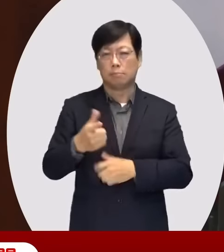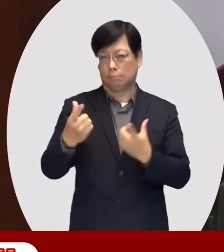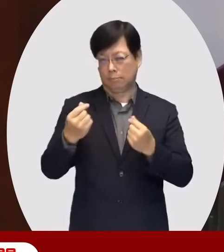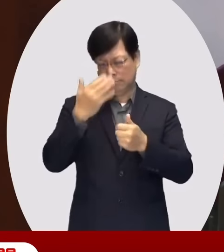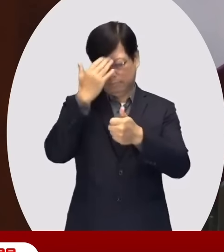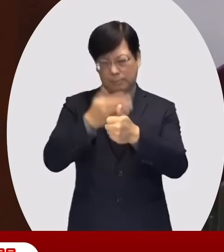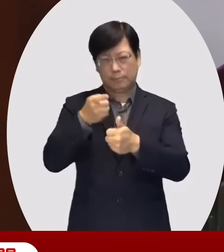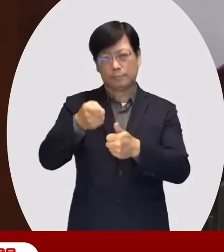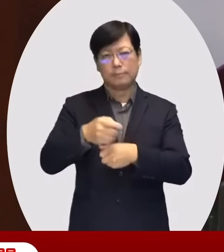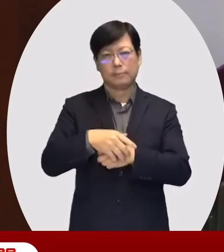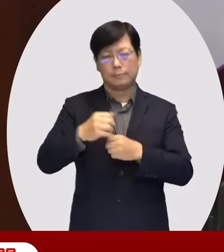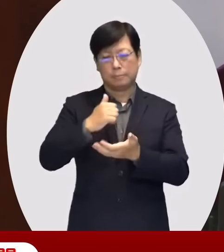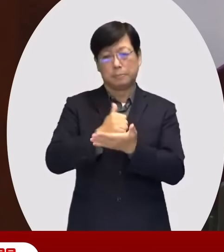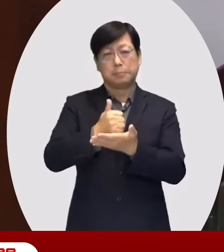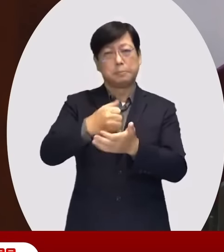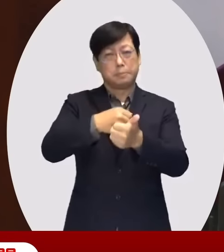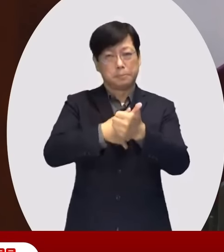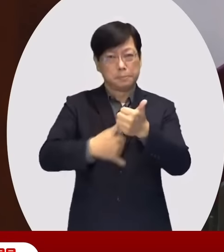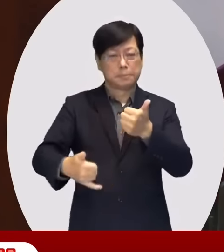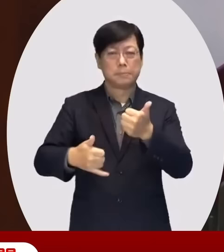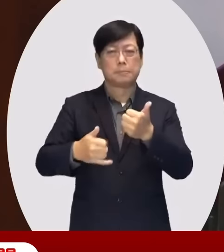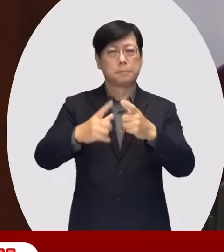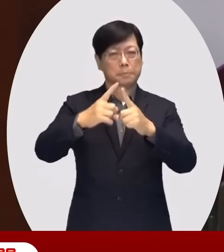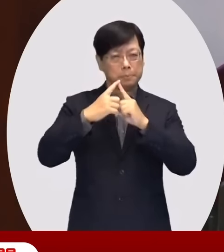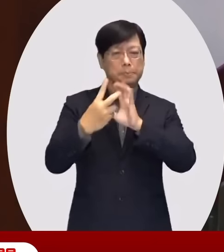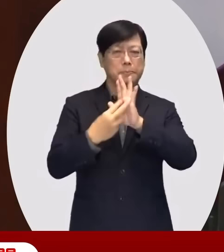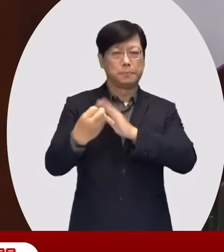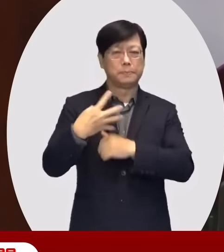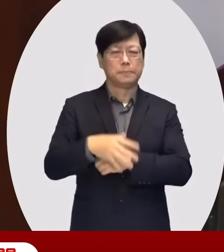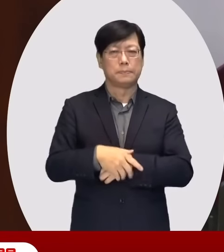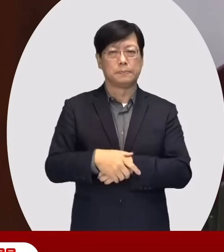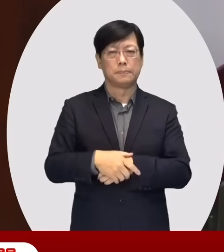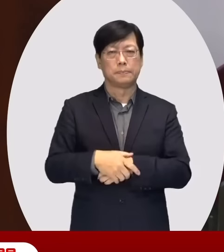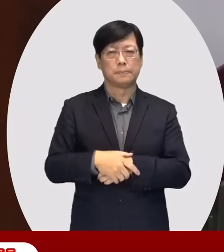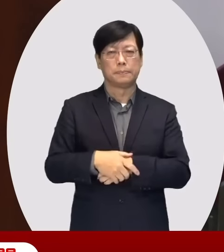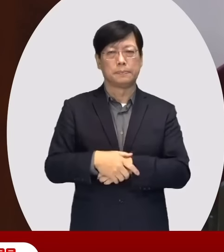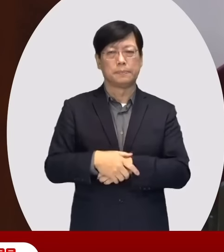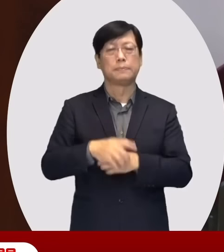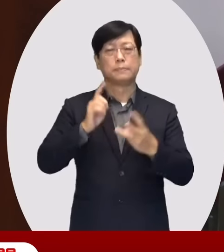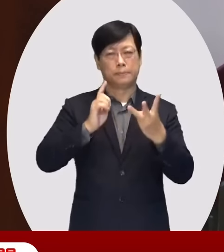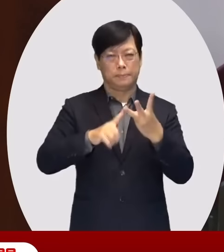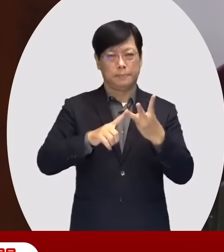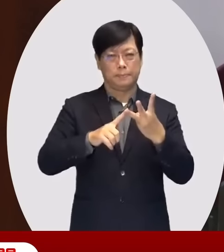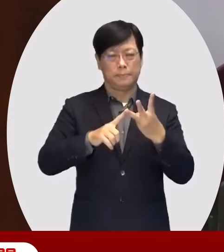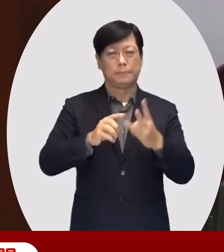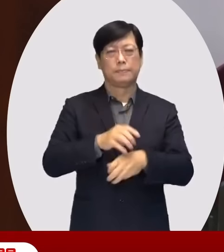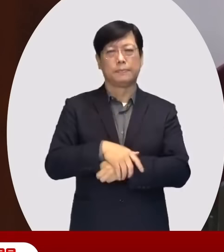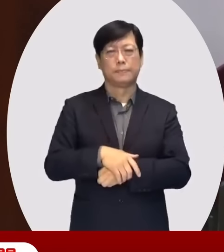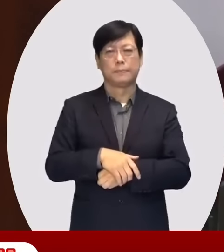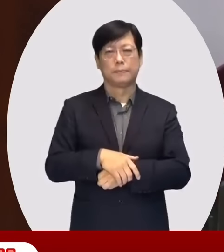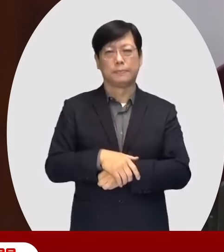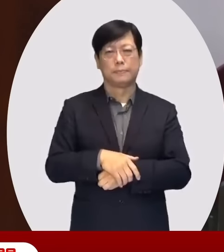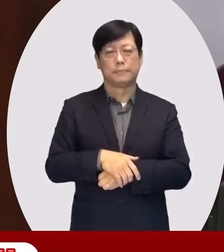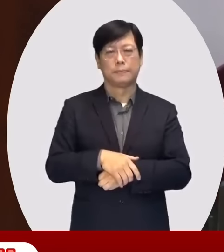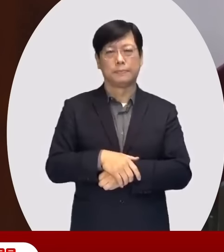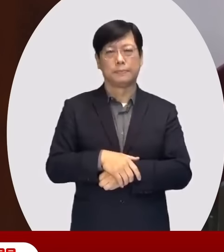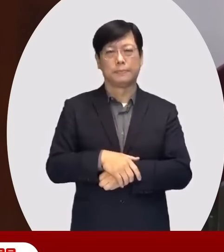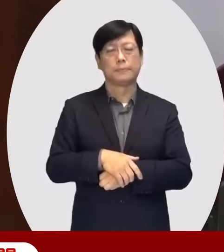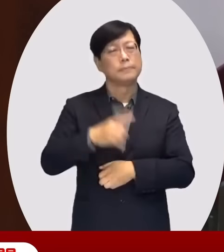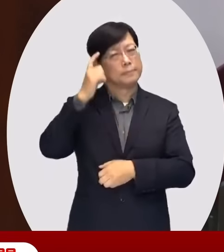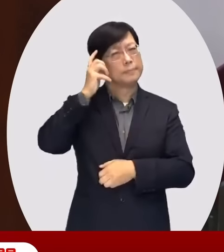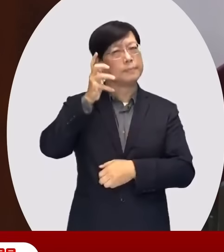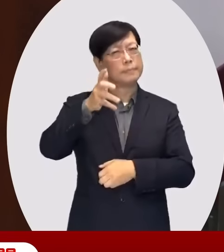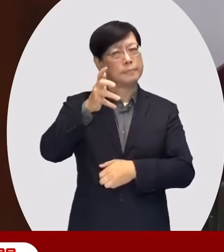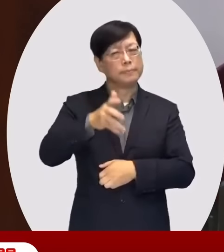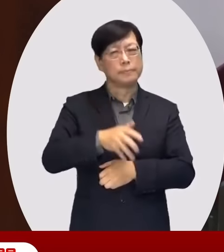这可能也麻烦请翁委员呐、您来说明。那再来呢？我